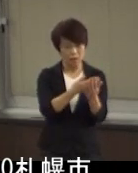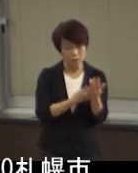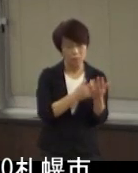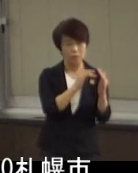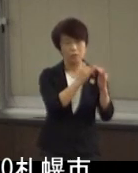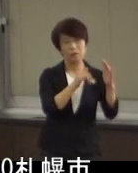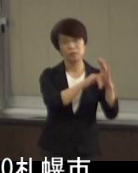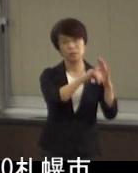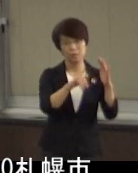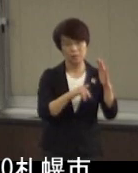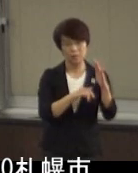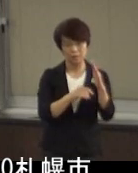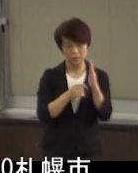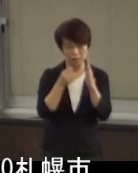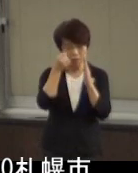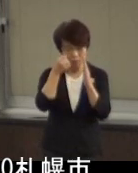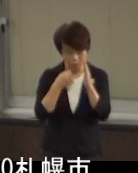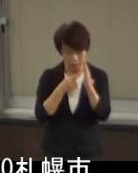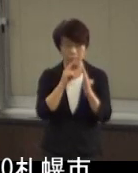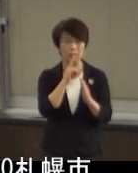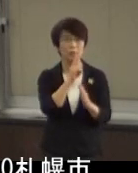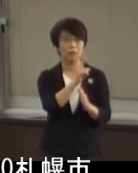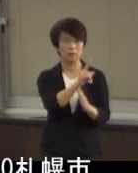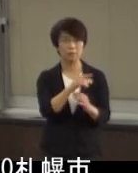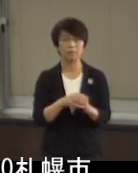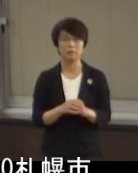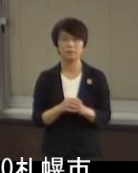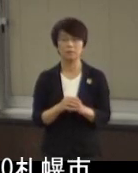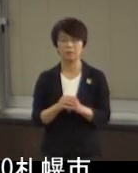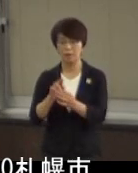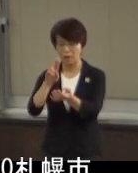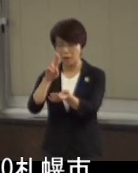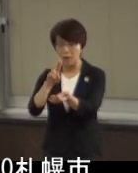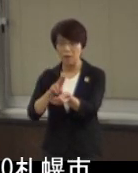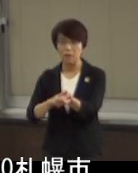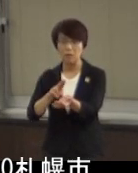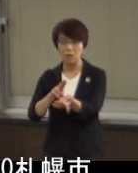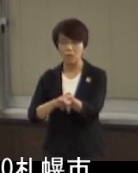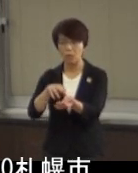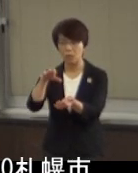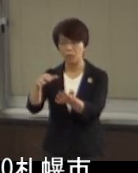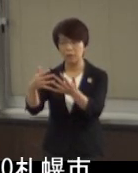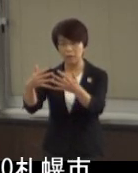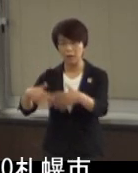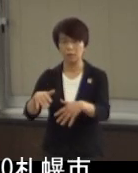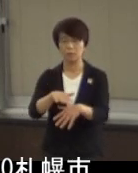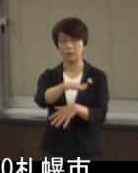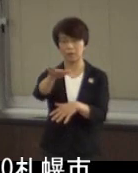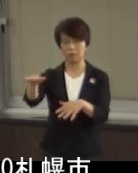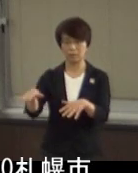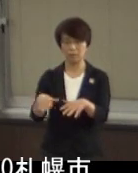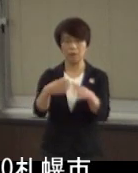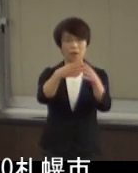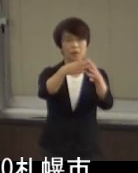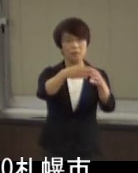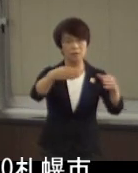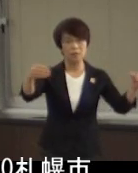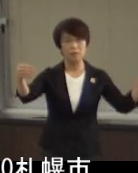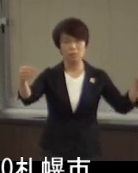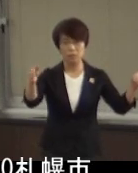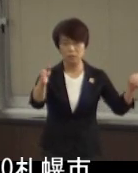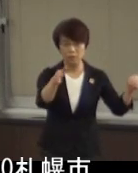し上げます。また医療機関の皆様、さらには全国から応